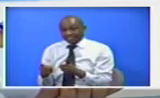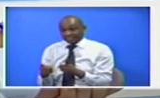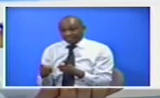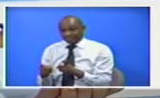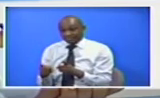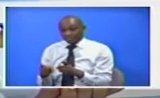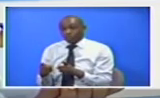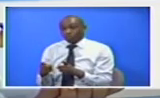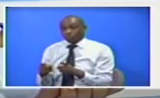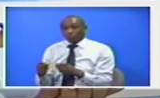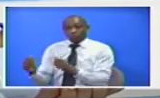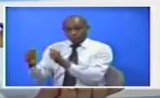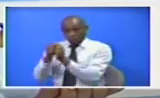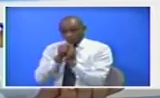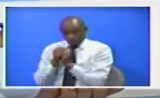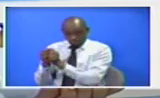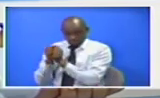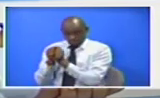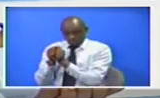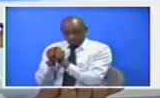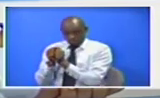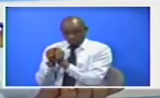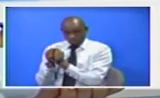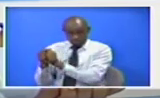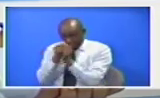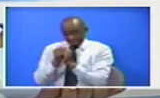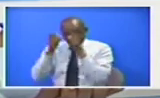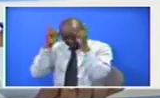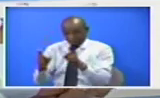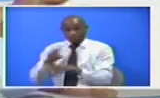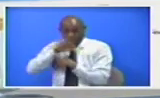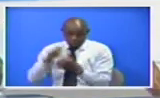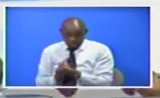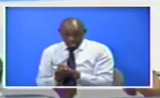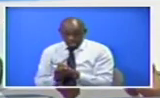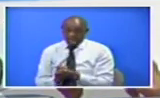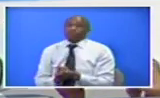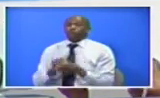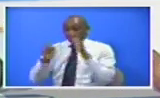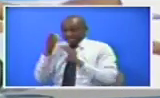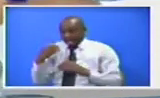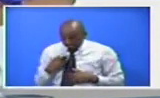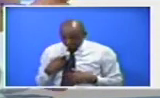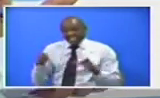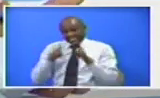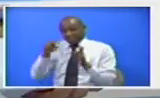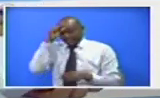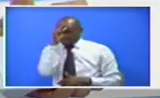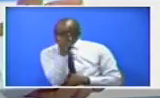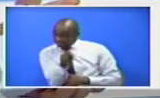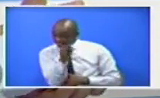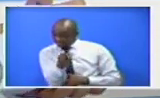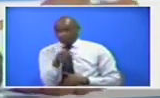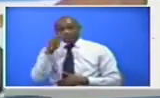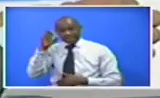ile collective binding decision. Mm-hmm. Ya baraza la mawaziri. Mm-hmm. Hata katika hii serikali ambayo itatokea